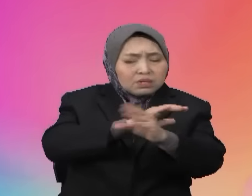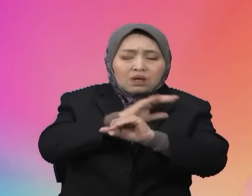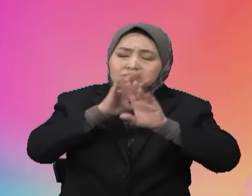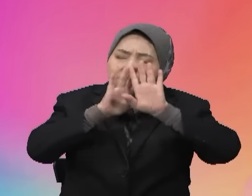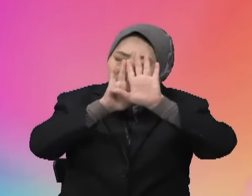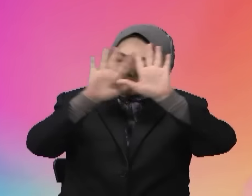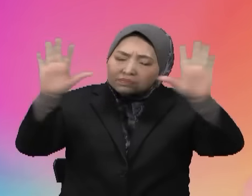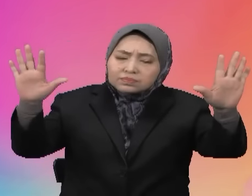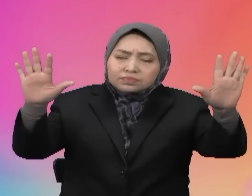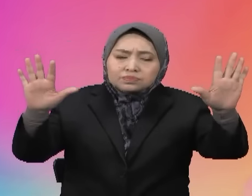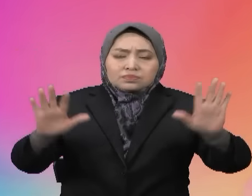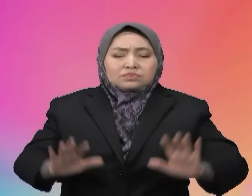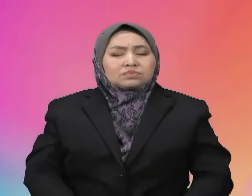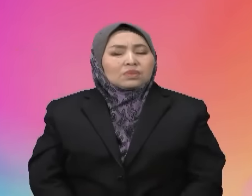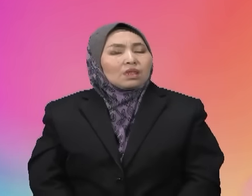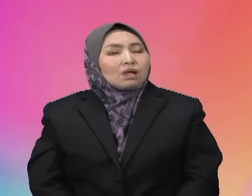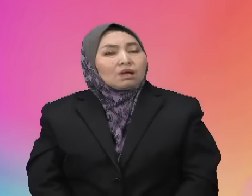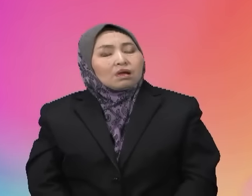wasyahadah